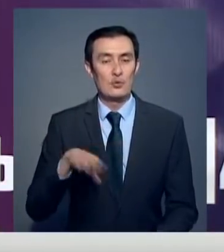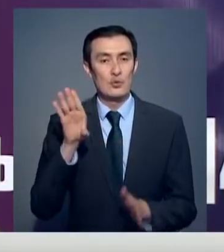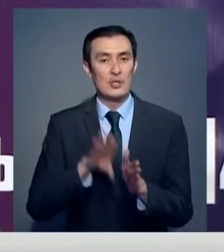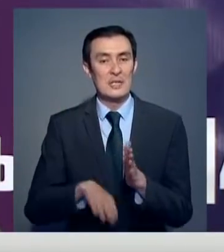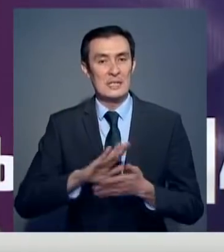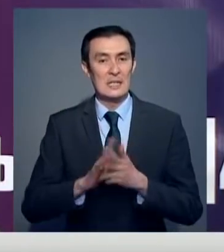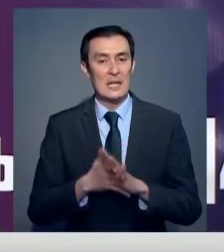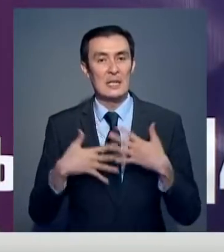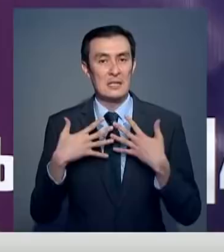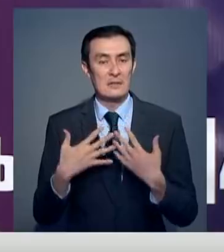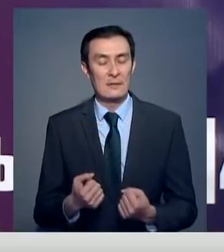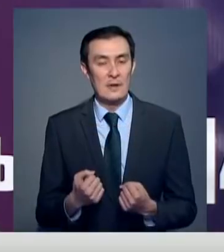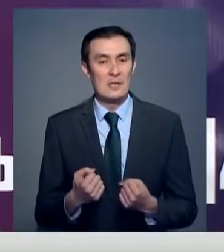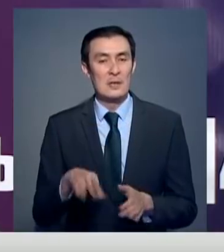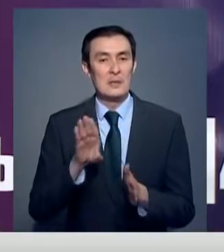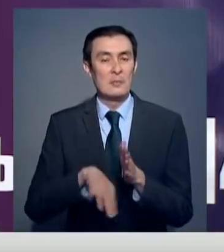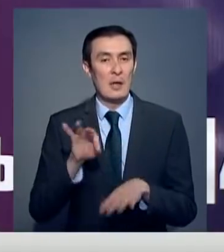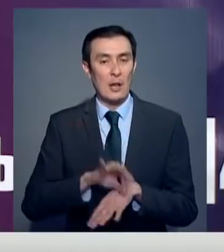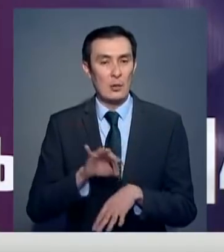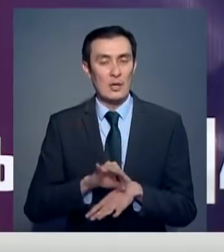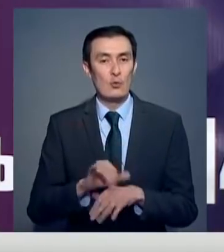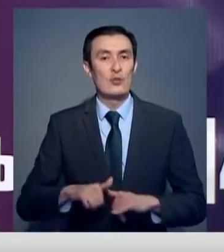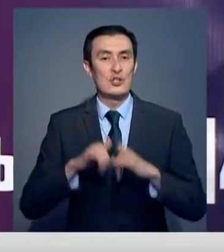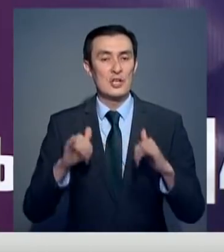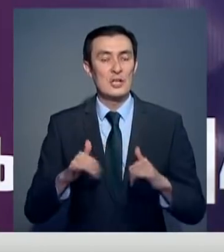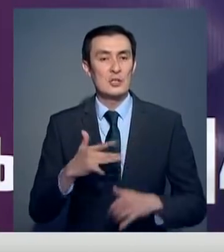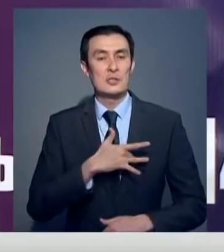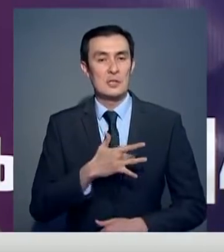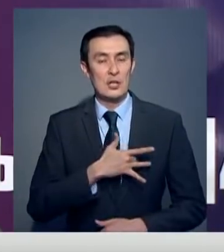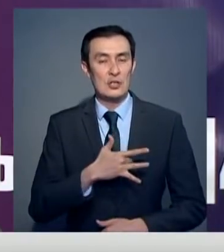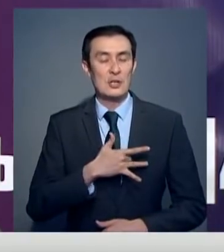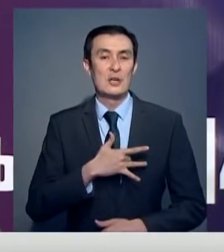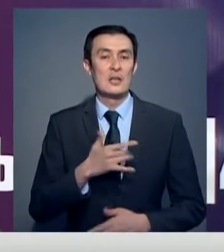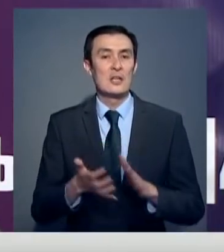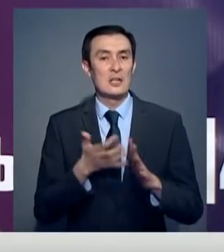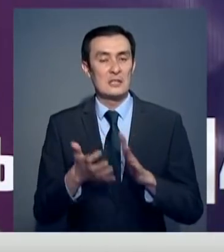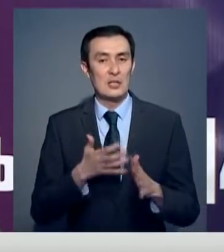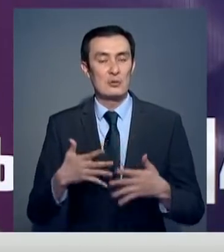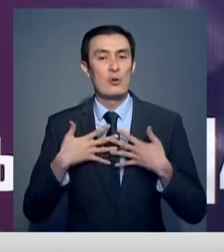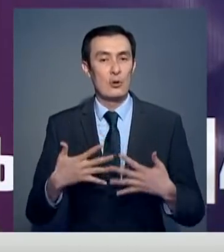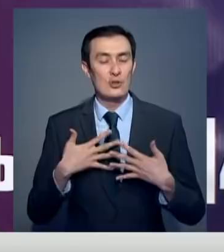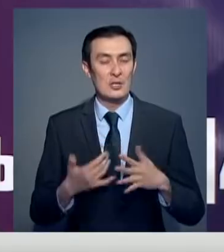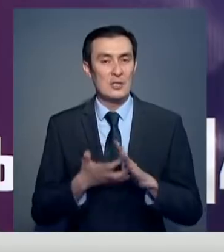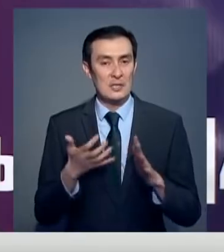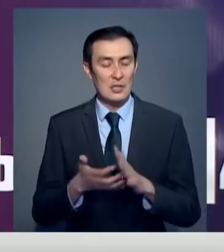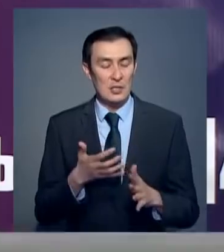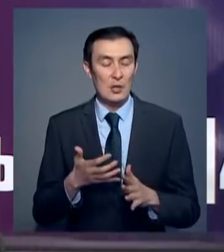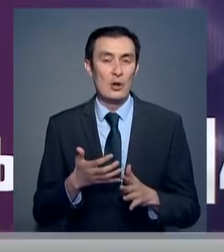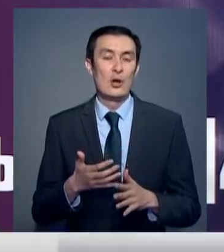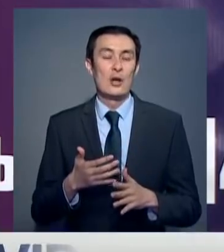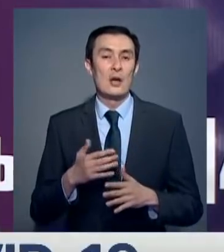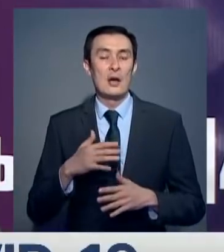связи поля органной патологии с нарастанием дыхательной и сердечно-сосудистой недостаточности на фоне высоких цифр артериального